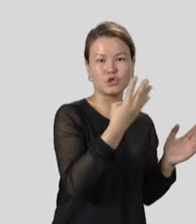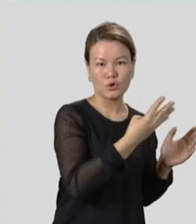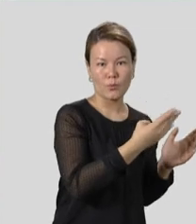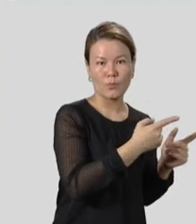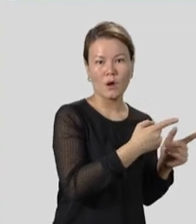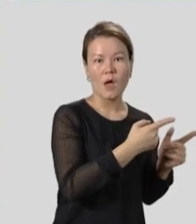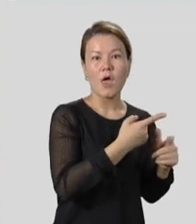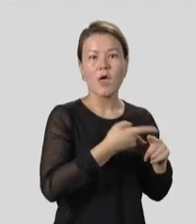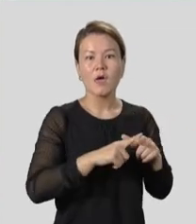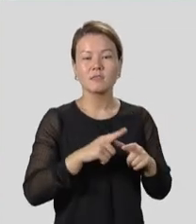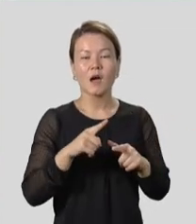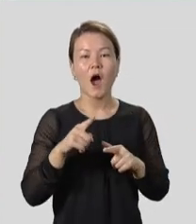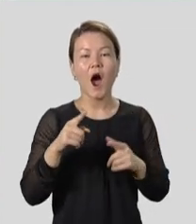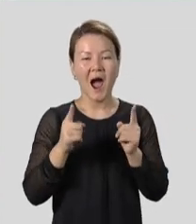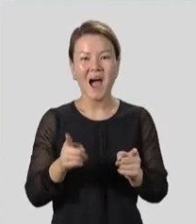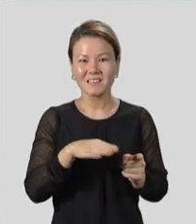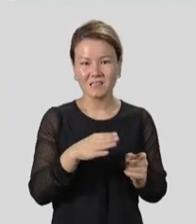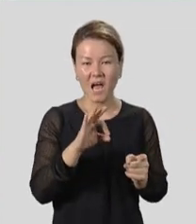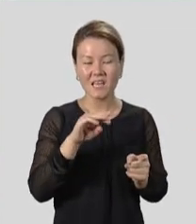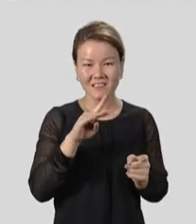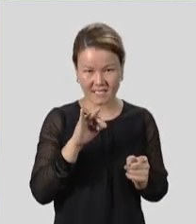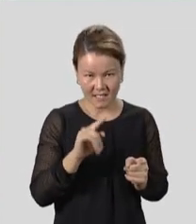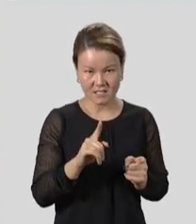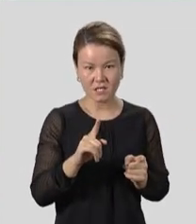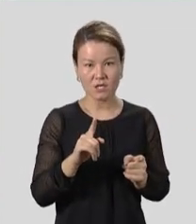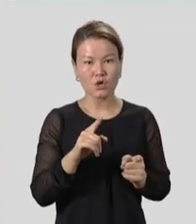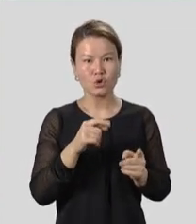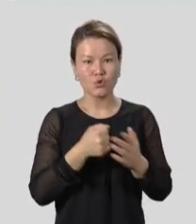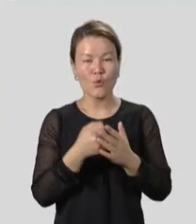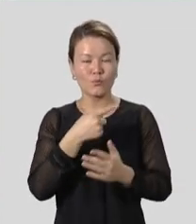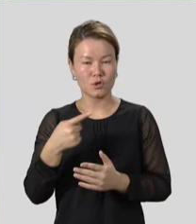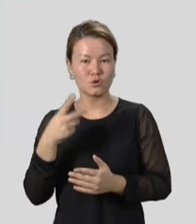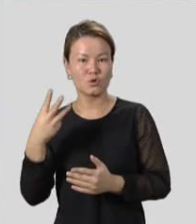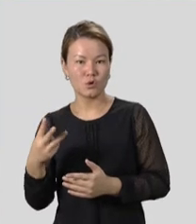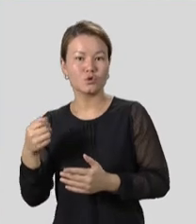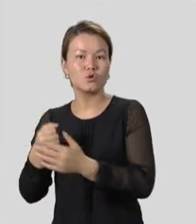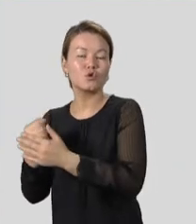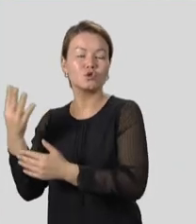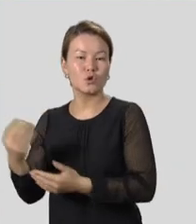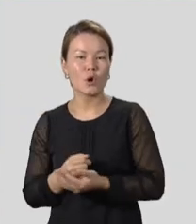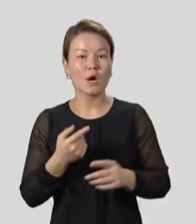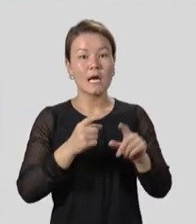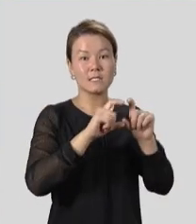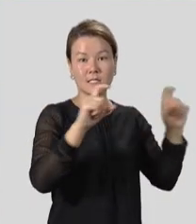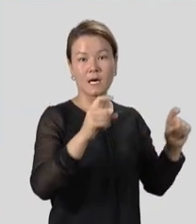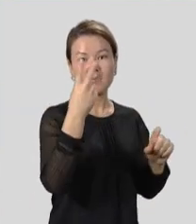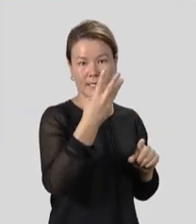Отрезок от минус 3 до 4. Строка 3.